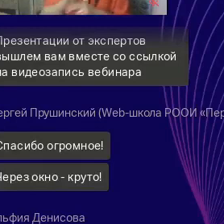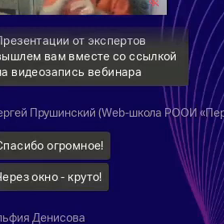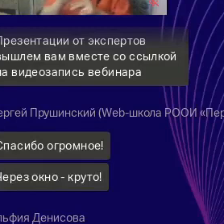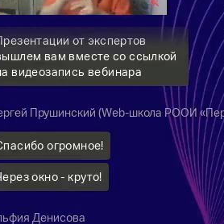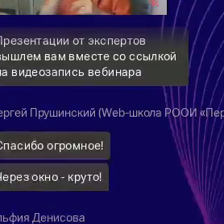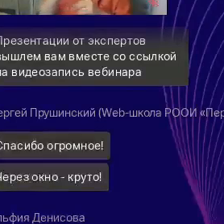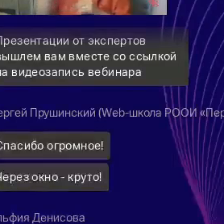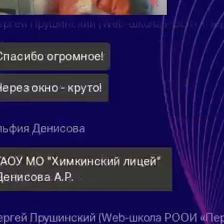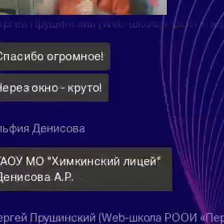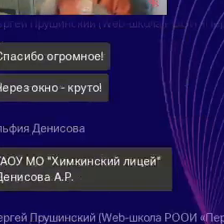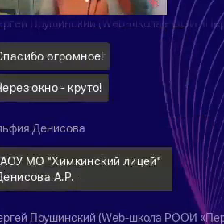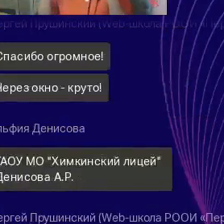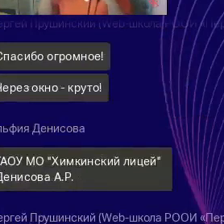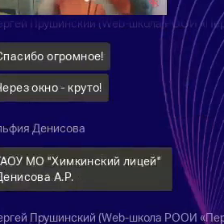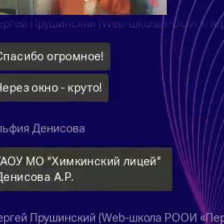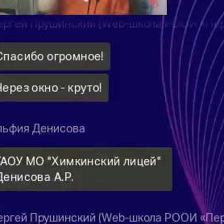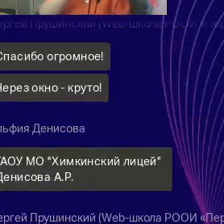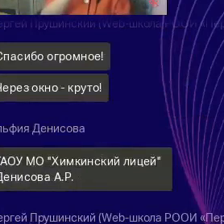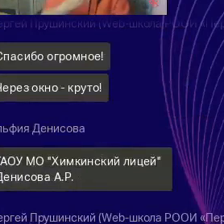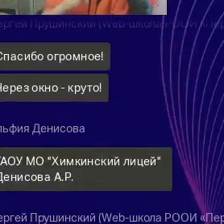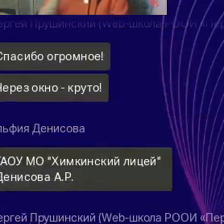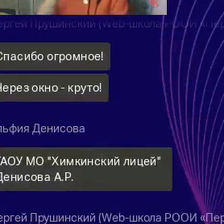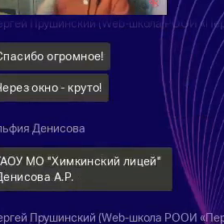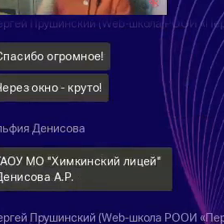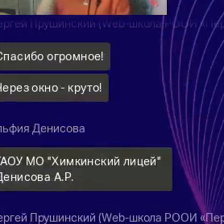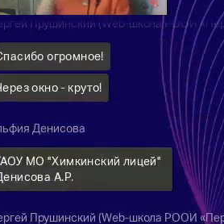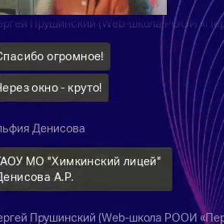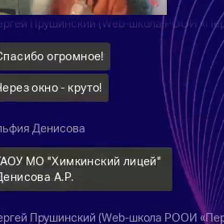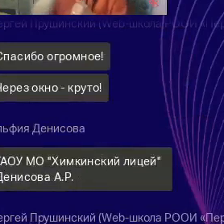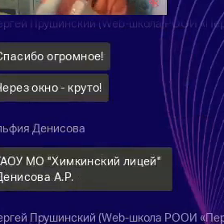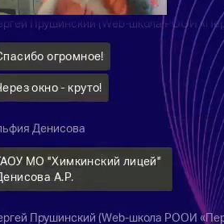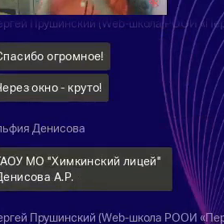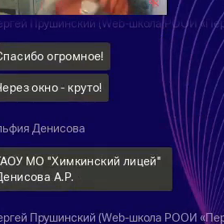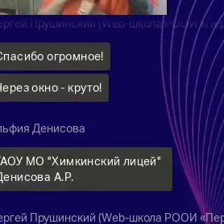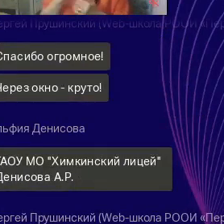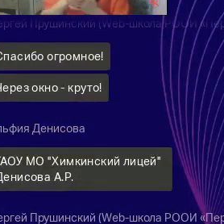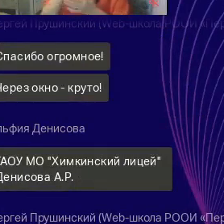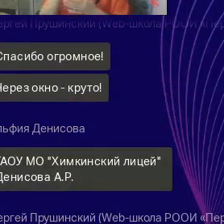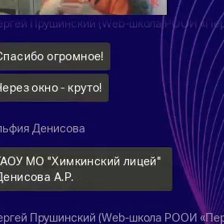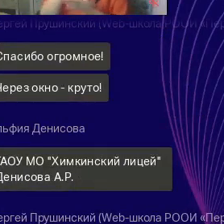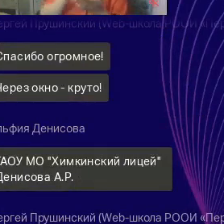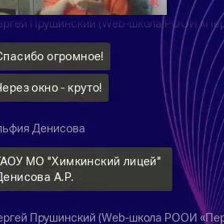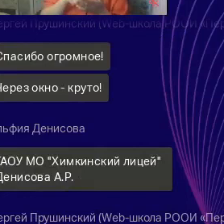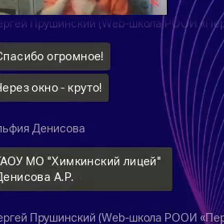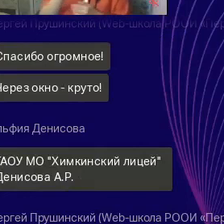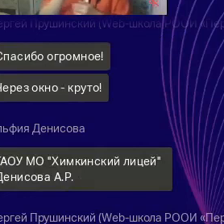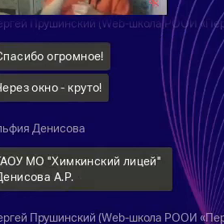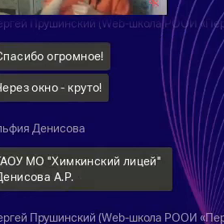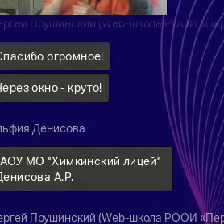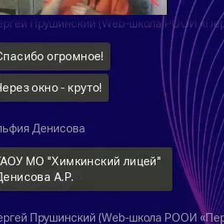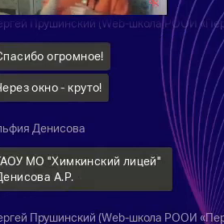и будущие наши спортсмены. Спасибо. Ольга Геннадьевна, спасибо вам большое. У нас тут есть два вопроса. Один вопрос к Татьяне